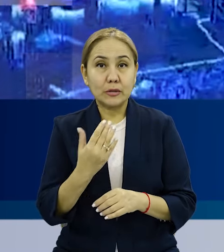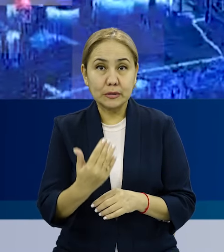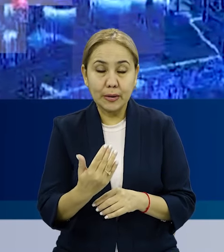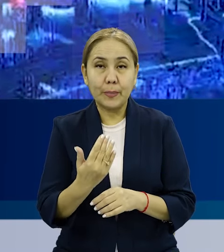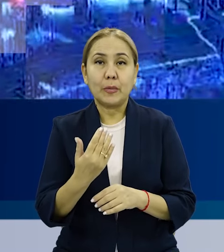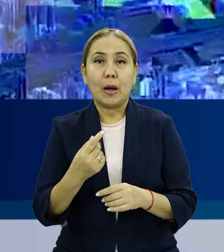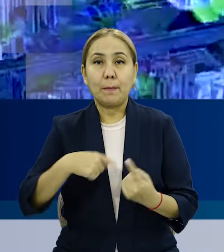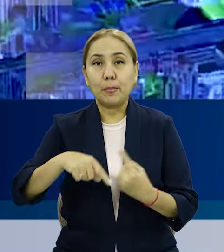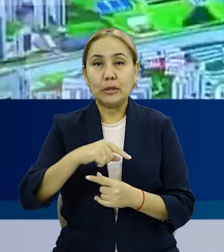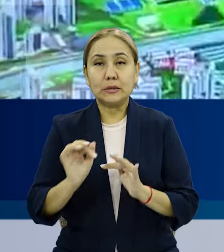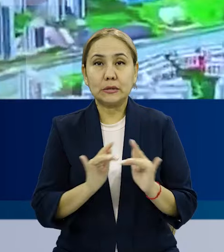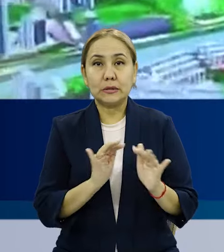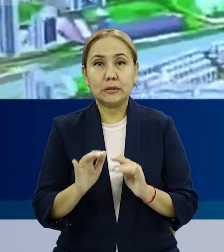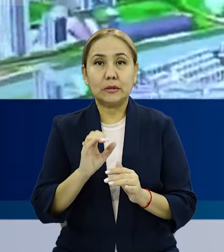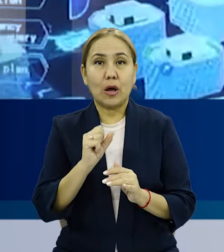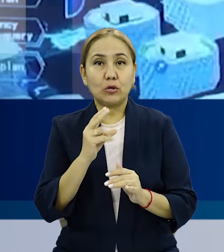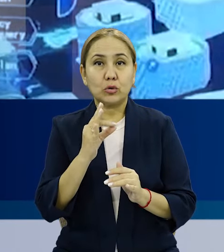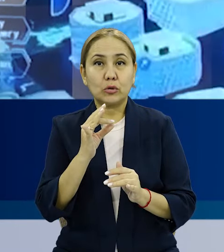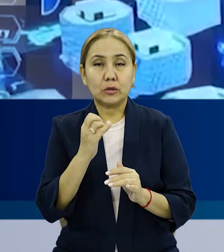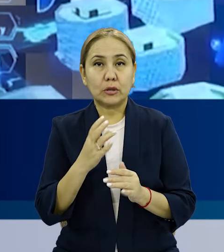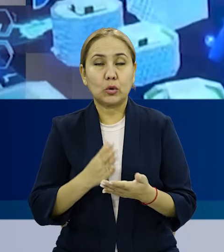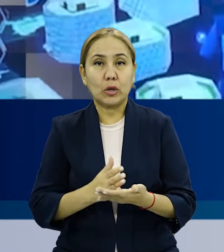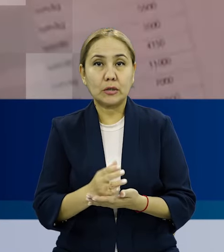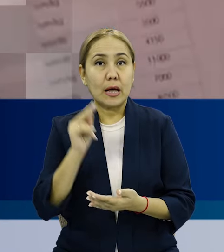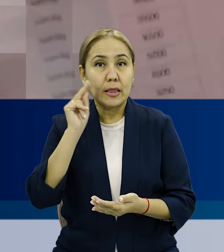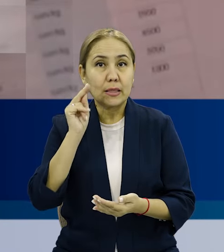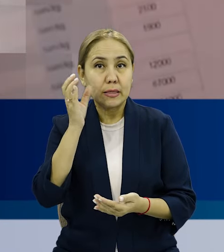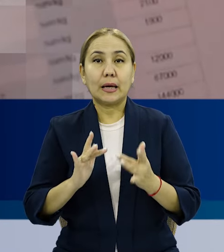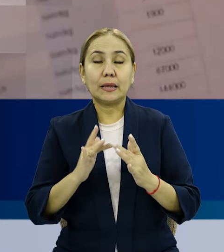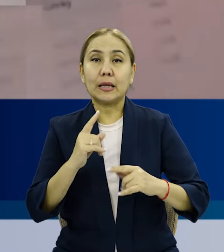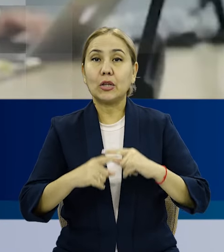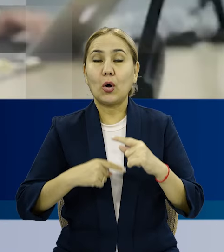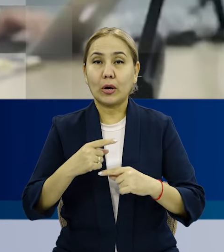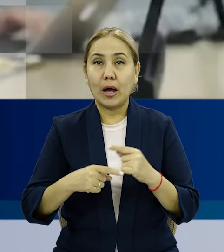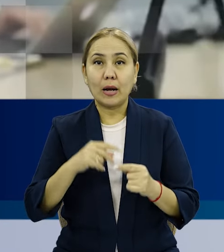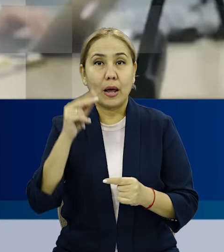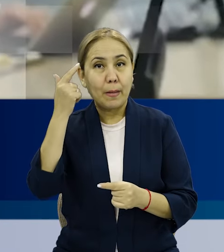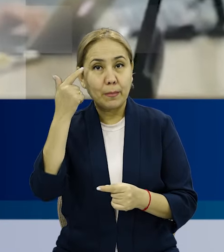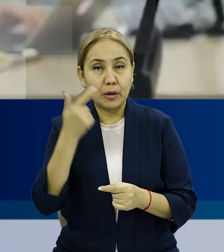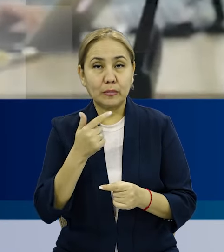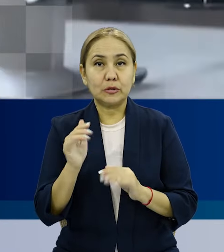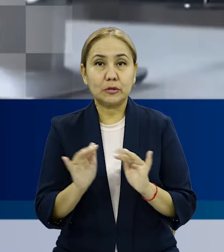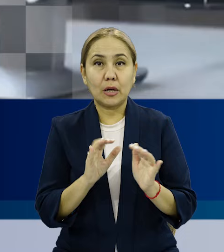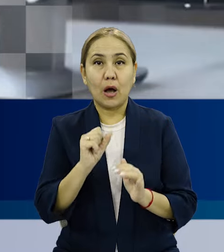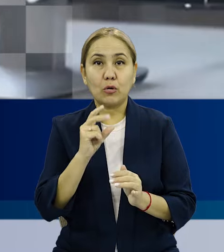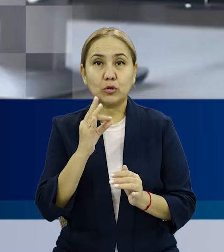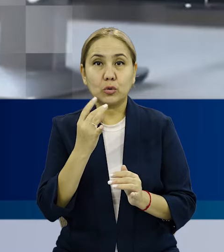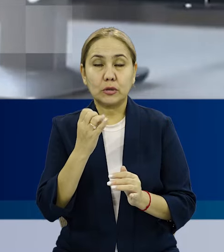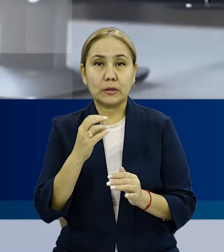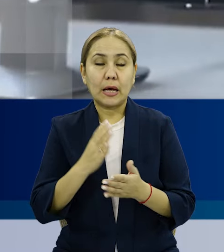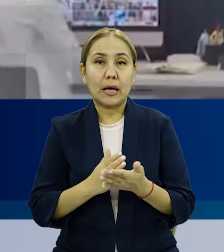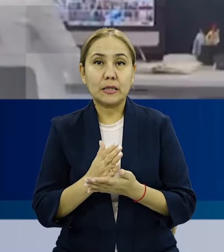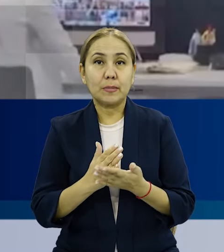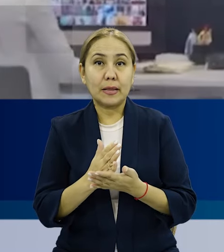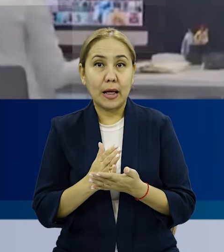biznes jarayonlar outsourcingi yo'nalishi bo'yicha ta'lim faoliyatini amalga oshirish, internet orqali bilim jarayonlar outsourcingi